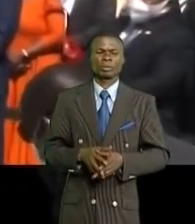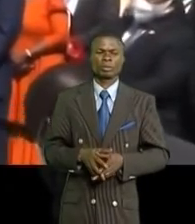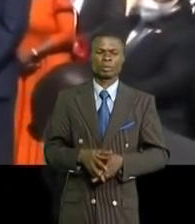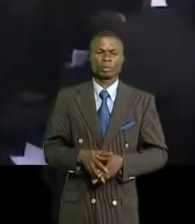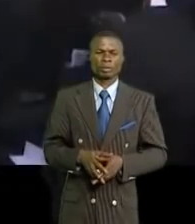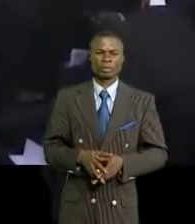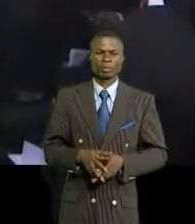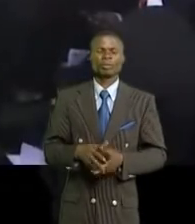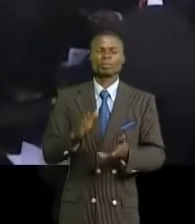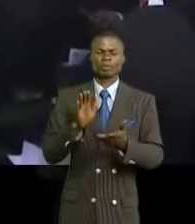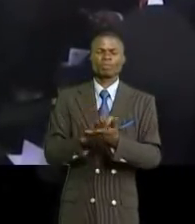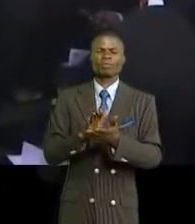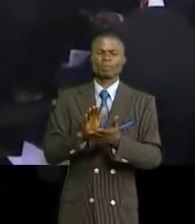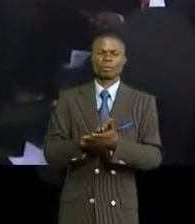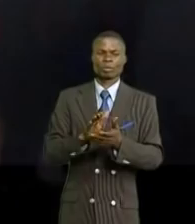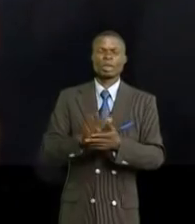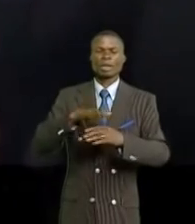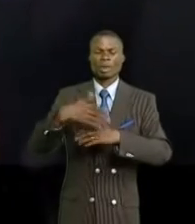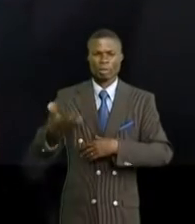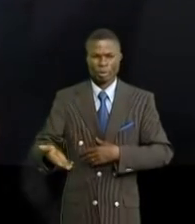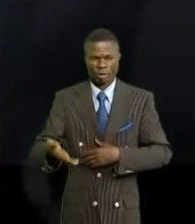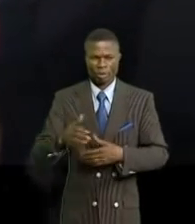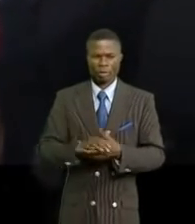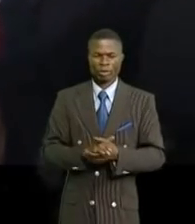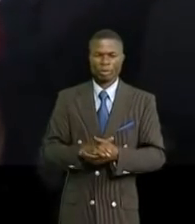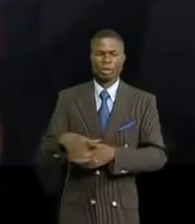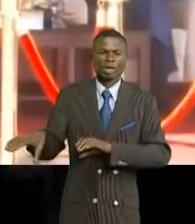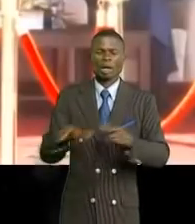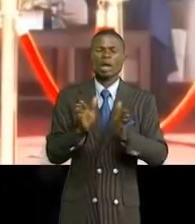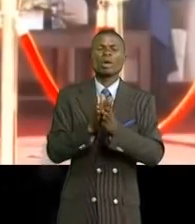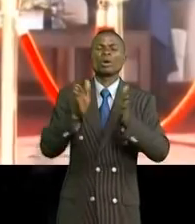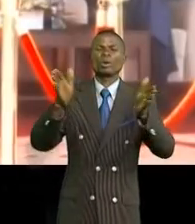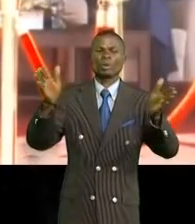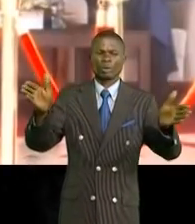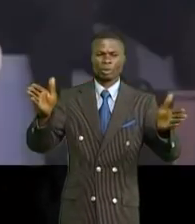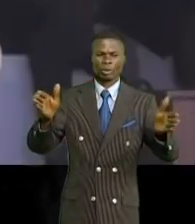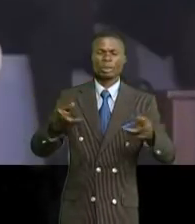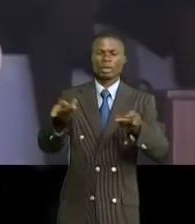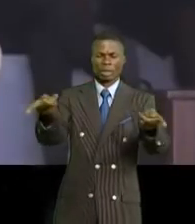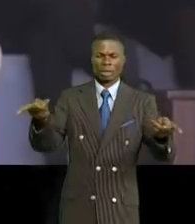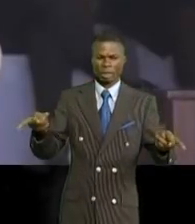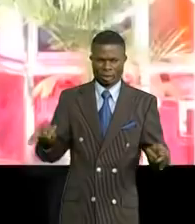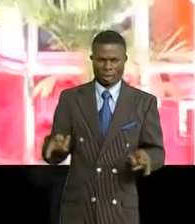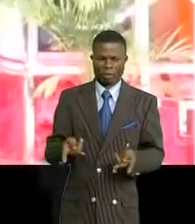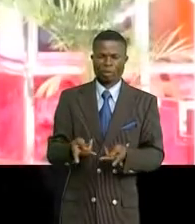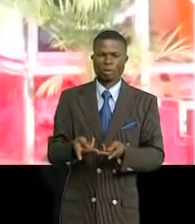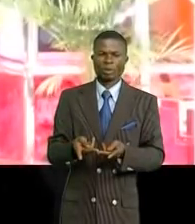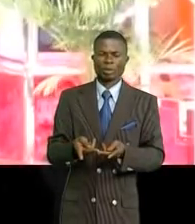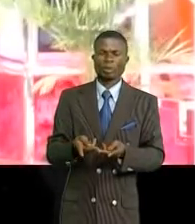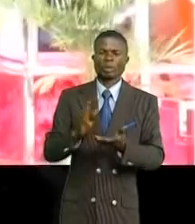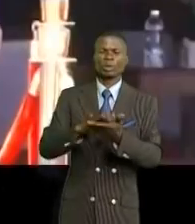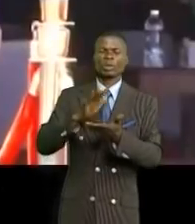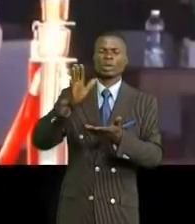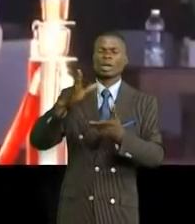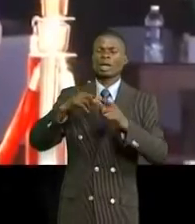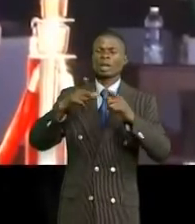est venue ensuite la manifestation solennelle sur le parking vers le bâtiment de la douane et à